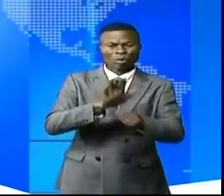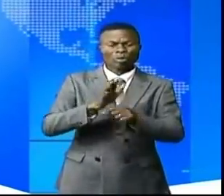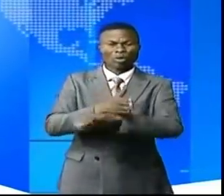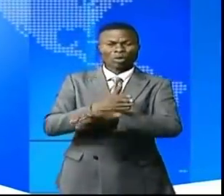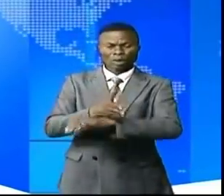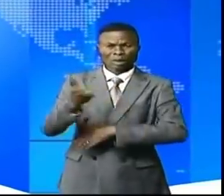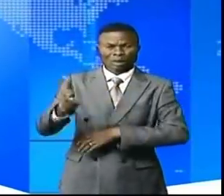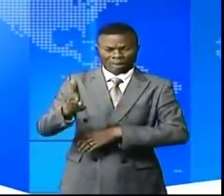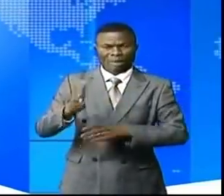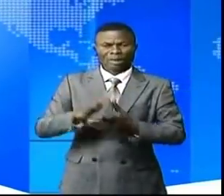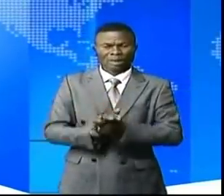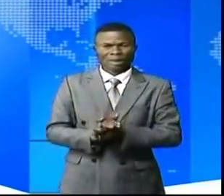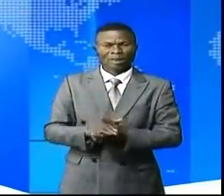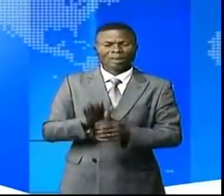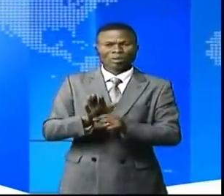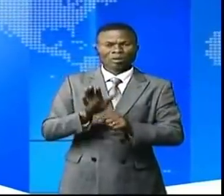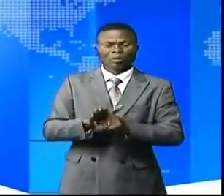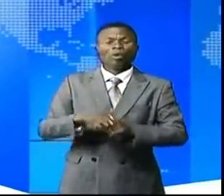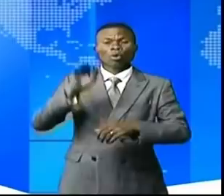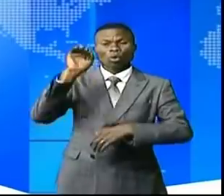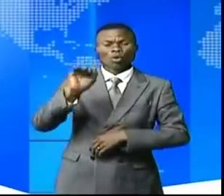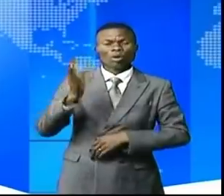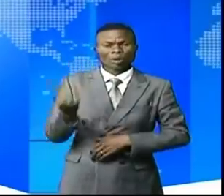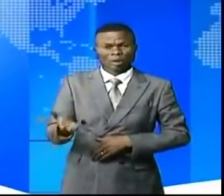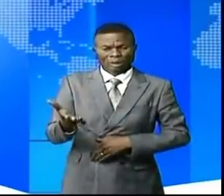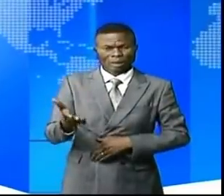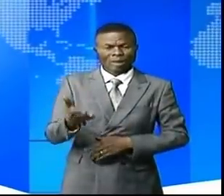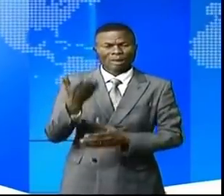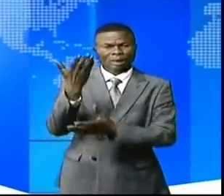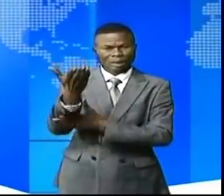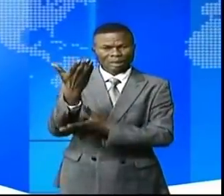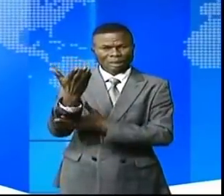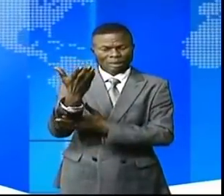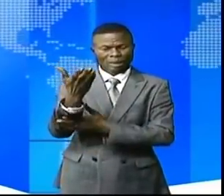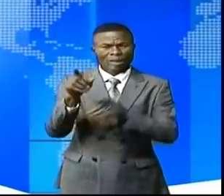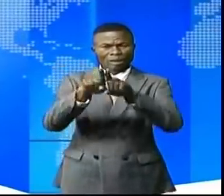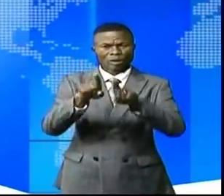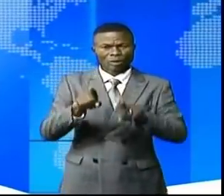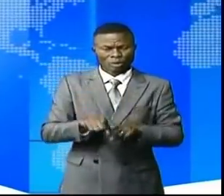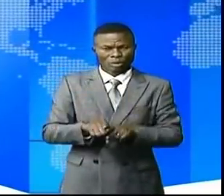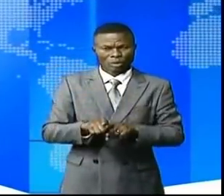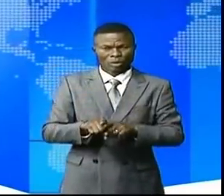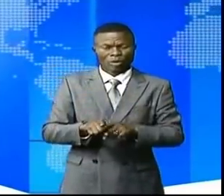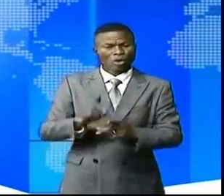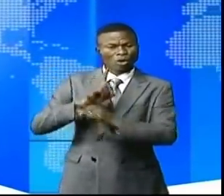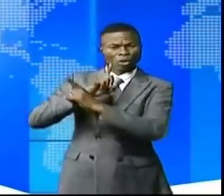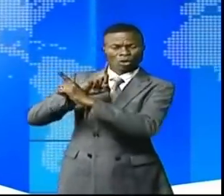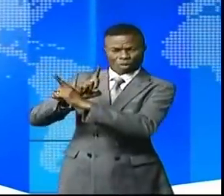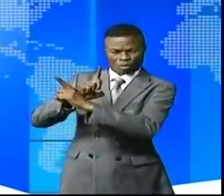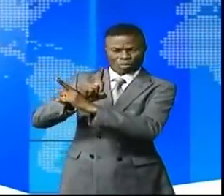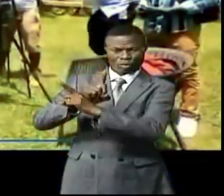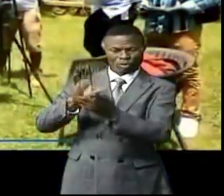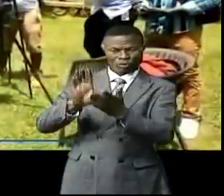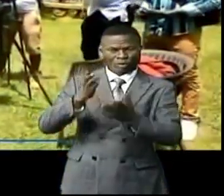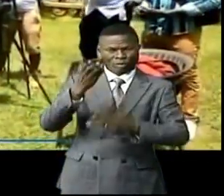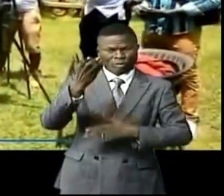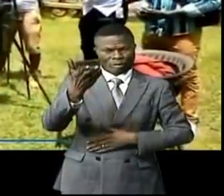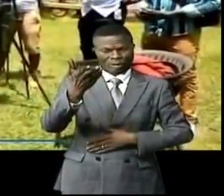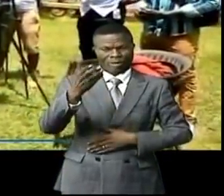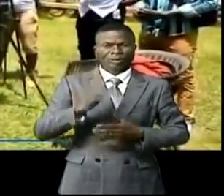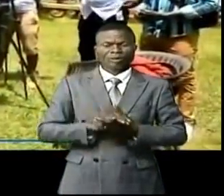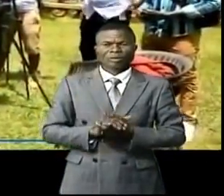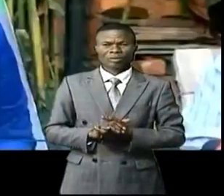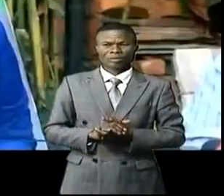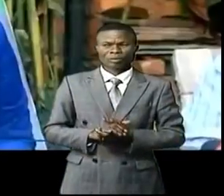même la vie des autochtones. Ces derniers demandent par ailleurs leur protection. Le